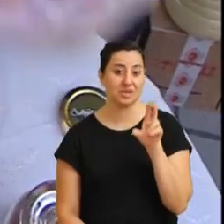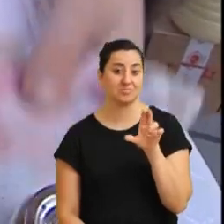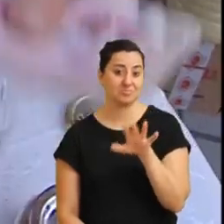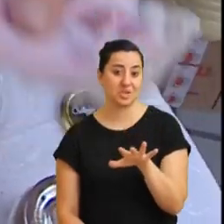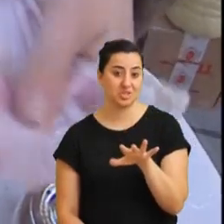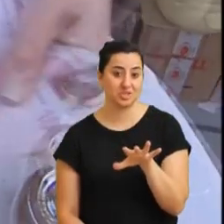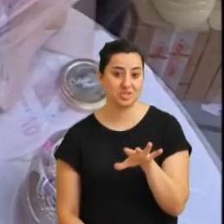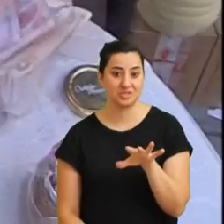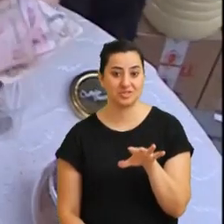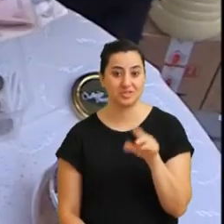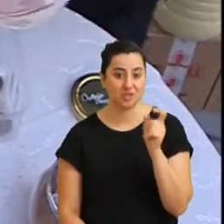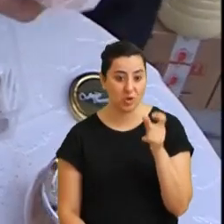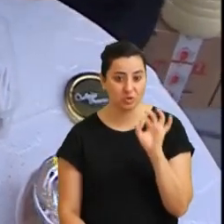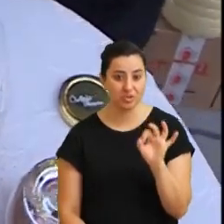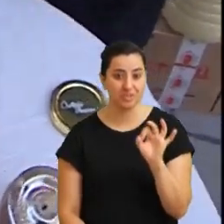75